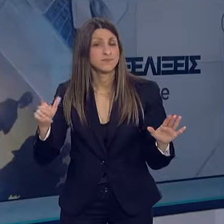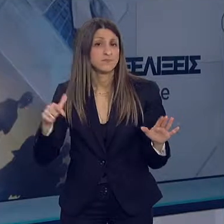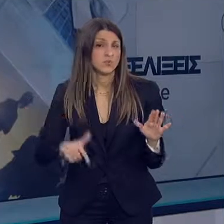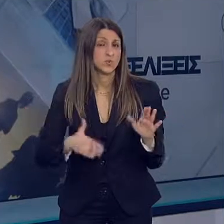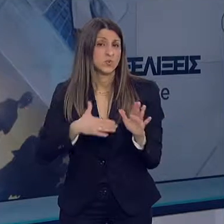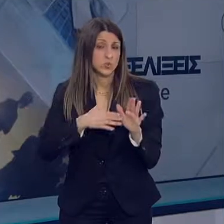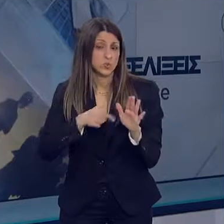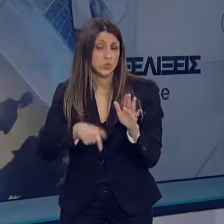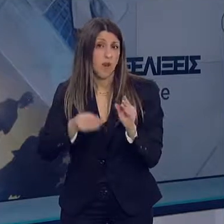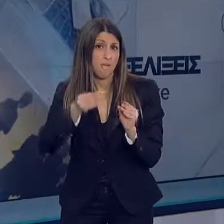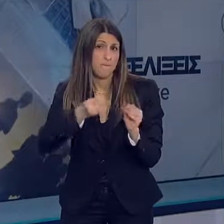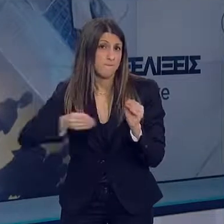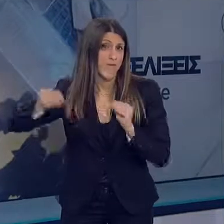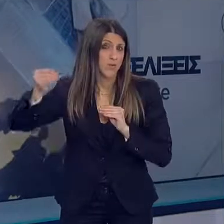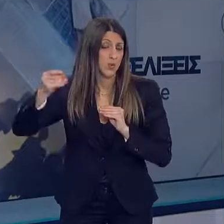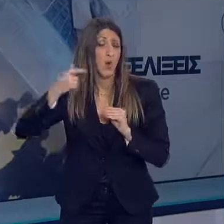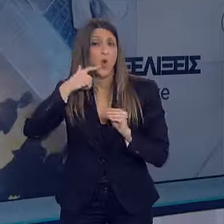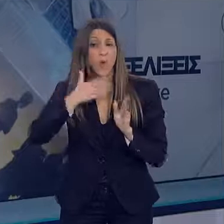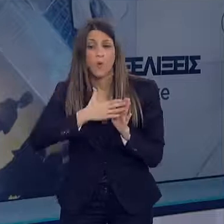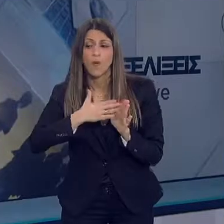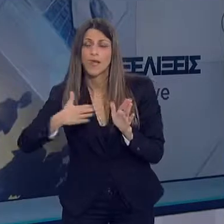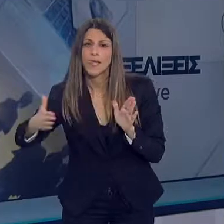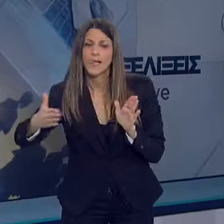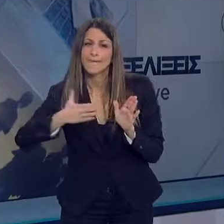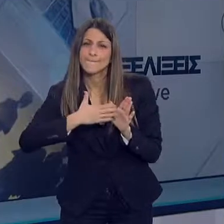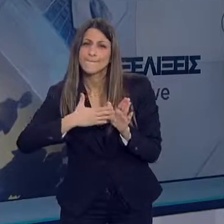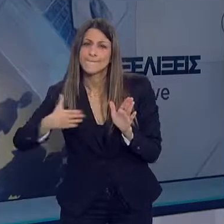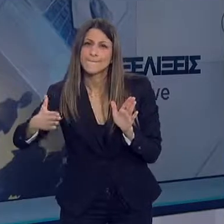πάμε σε φάση επιδημιολογικής